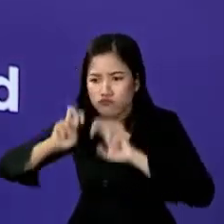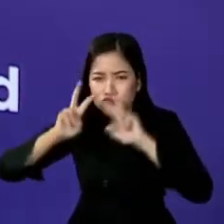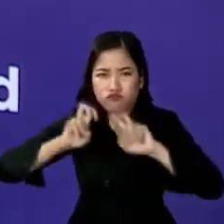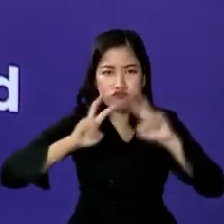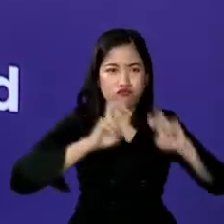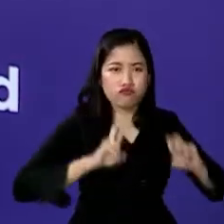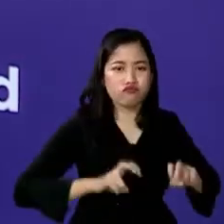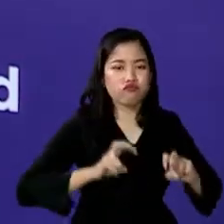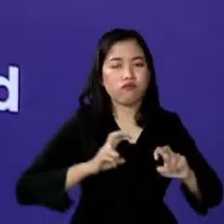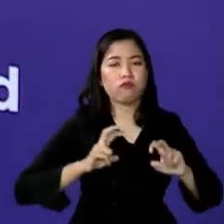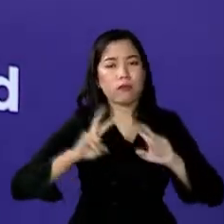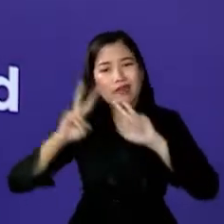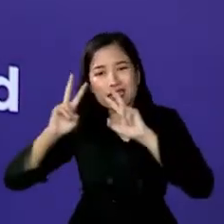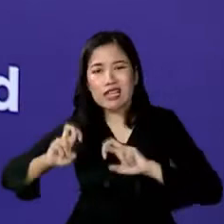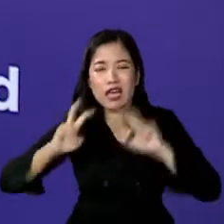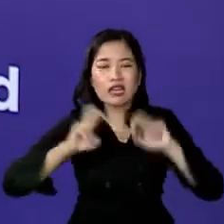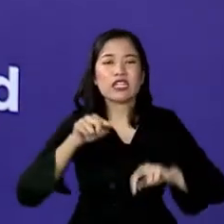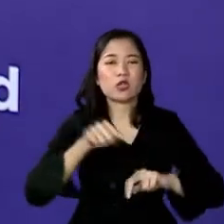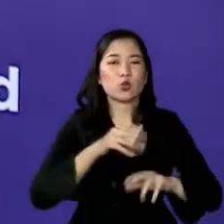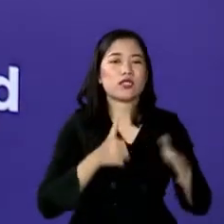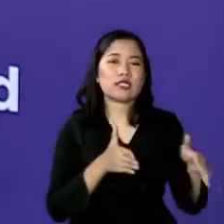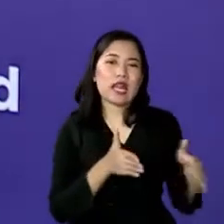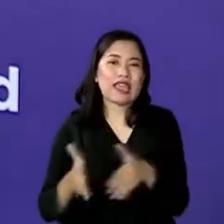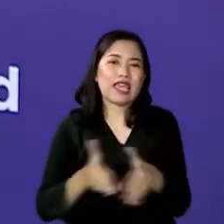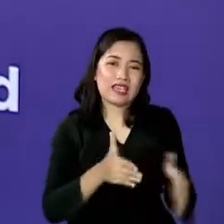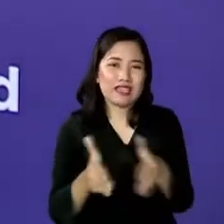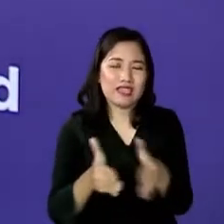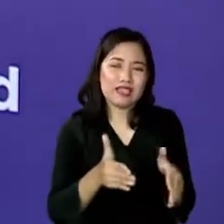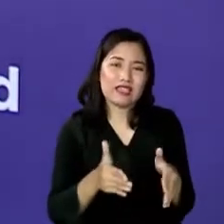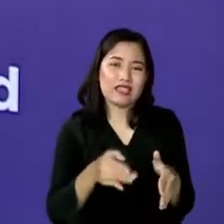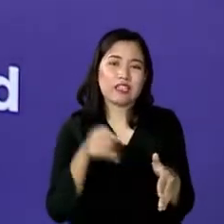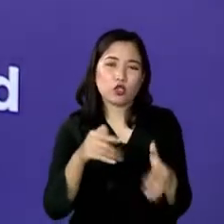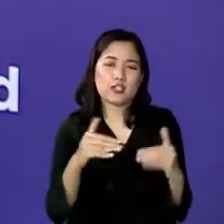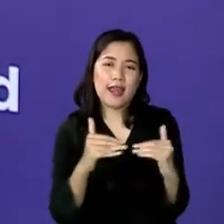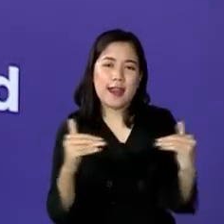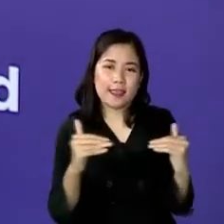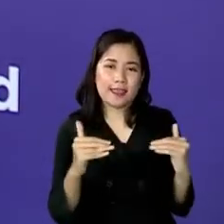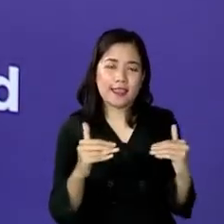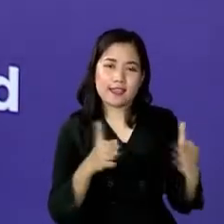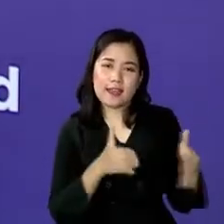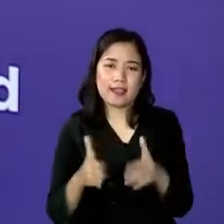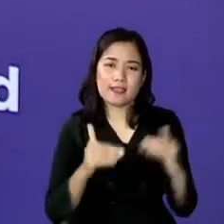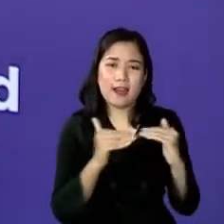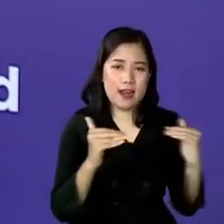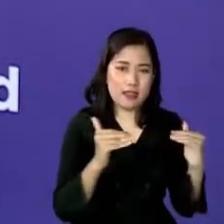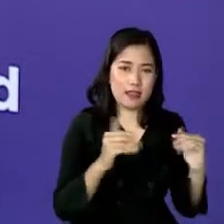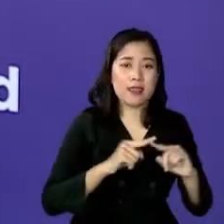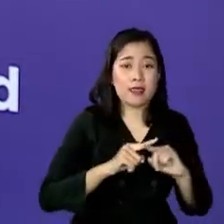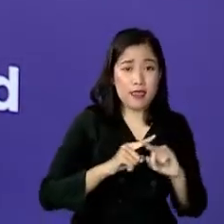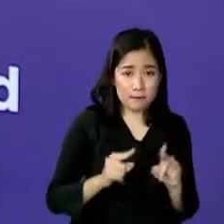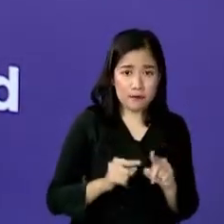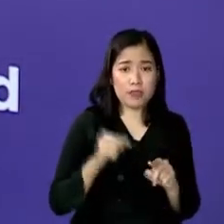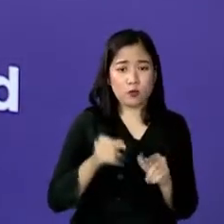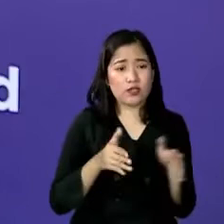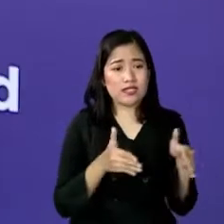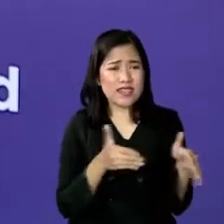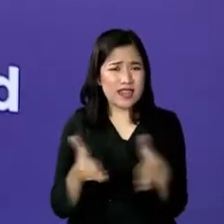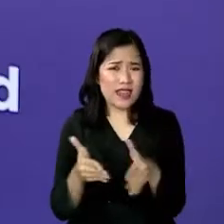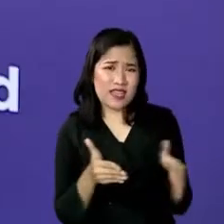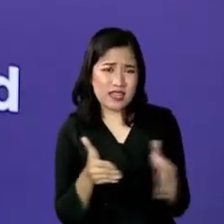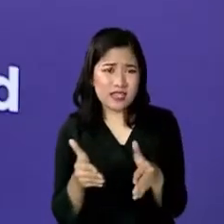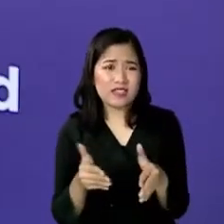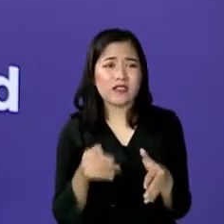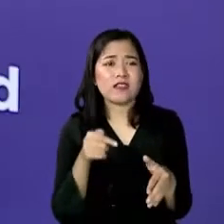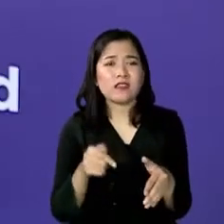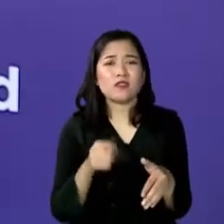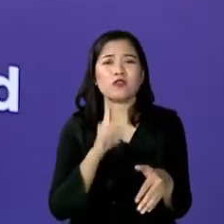terus melakukan pemeriksaan itu merupakan strategi-strategi eh apa standar tetapi strategi itu tentu tidak bisa